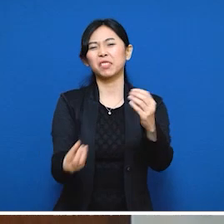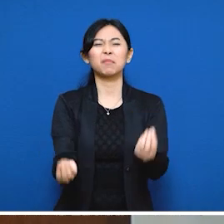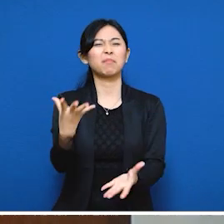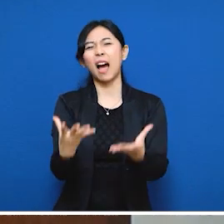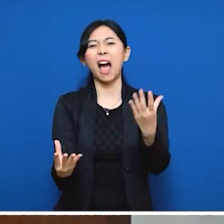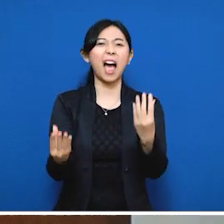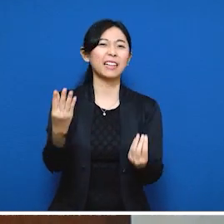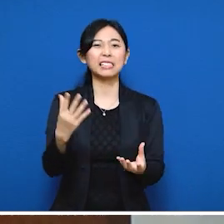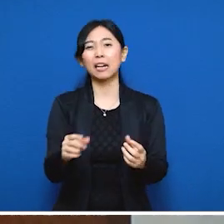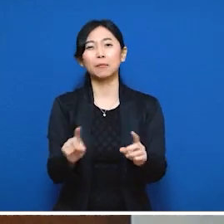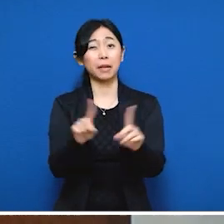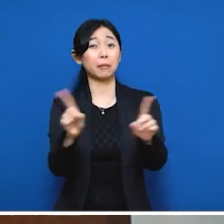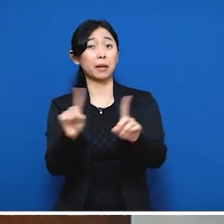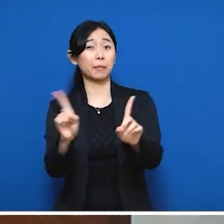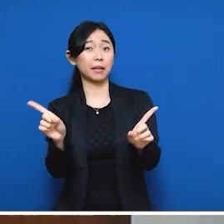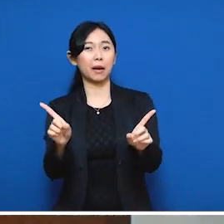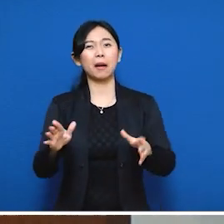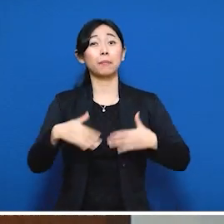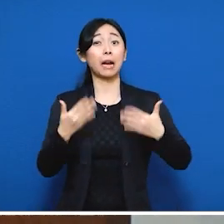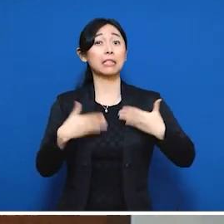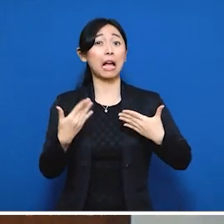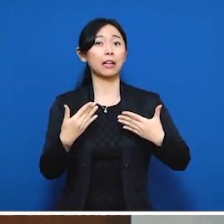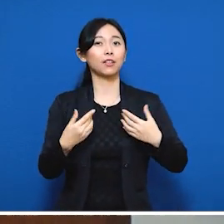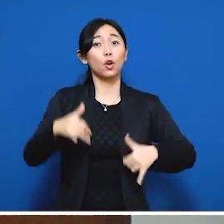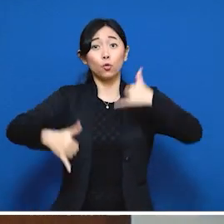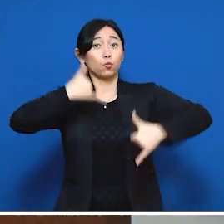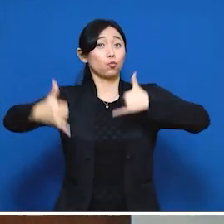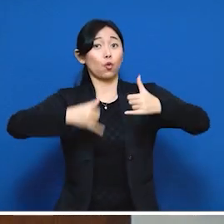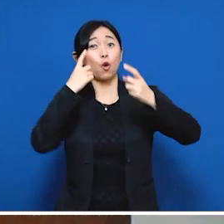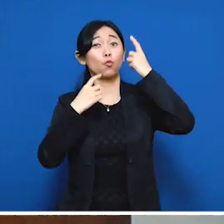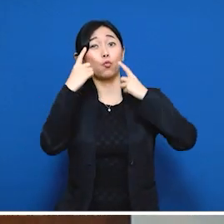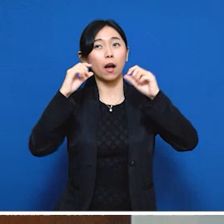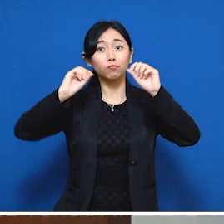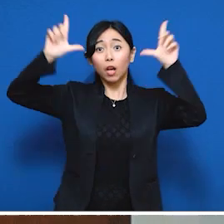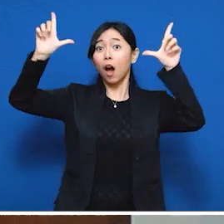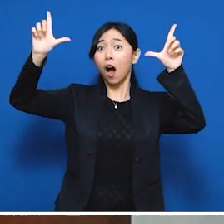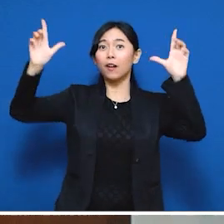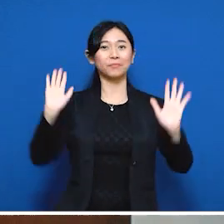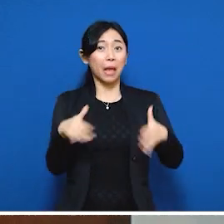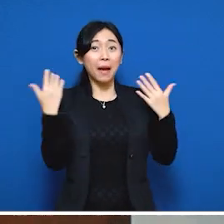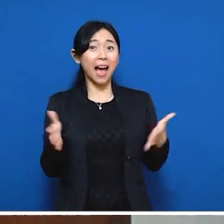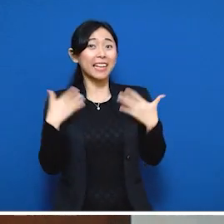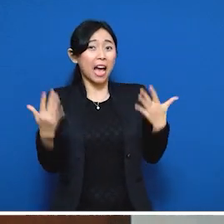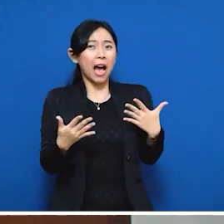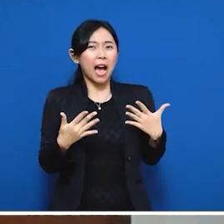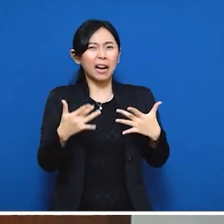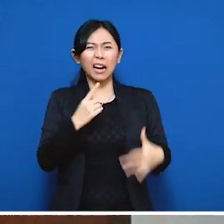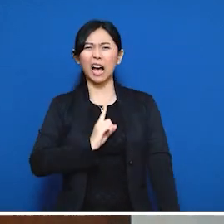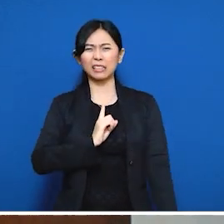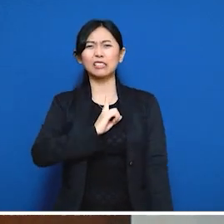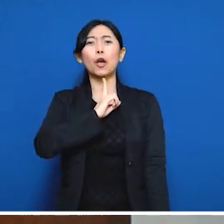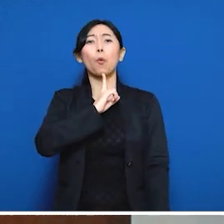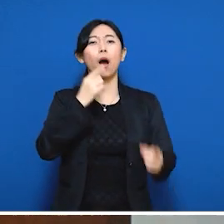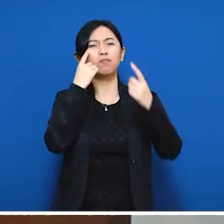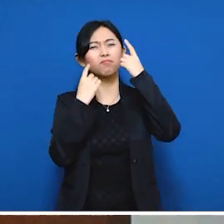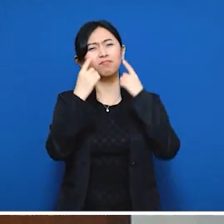rasa. Ada rasa suka, duka, takjub, kalut, bahagia, kecewa, dan